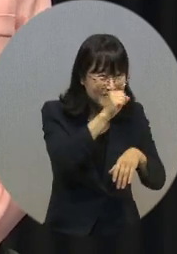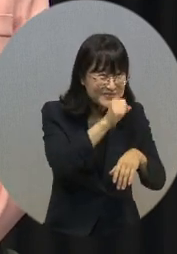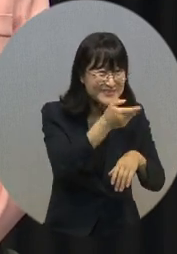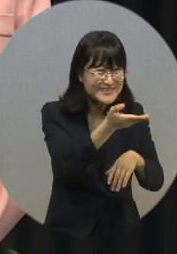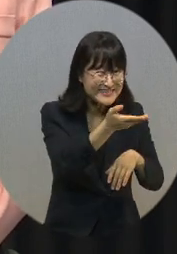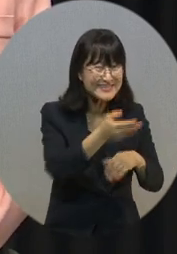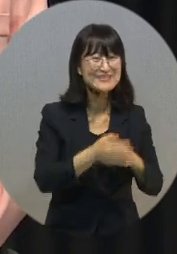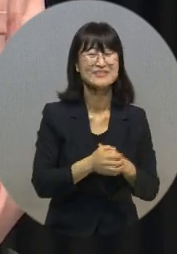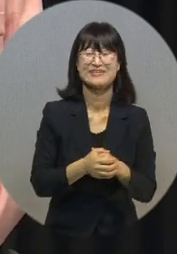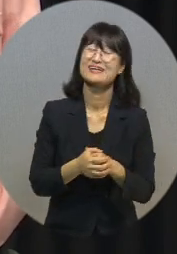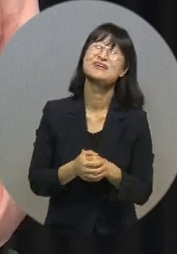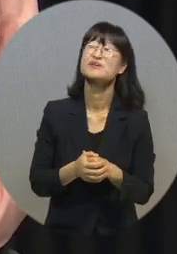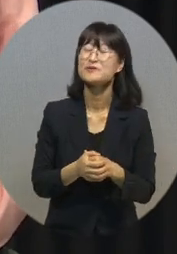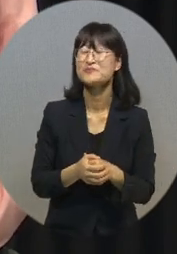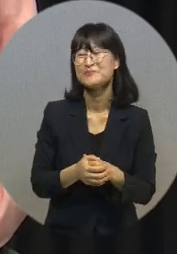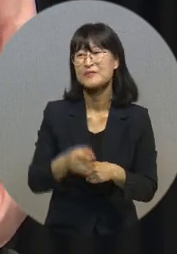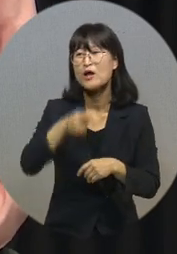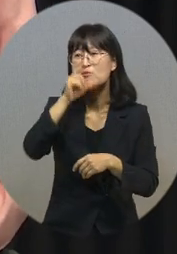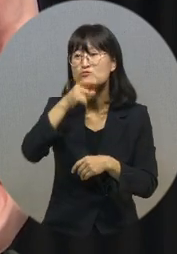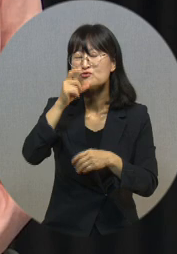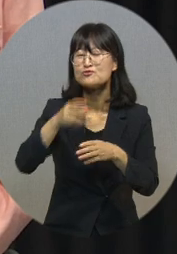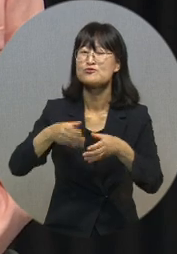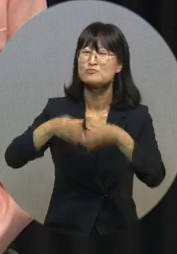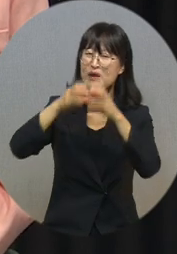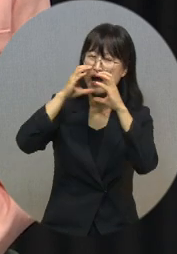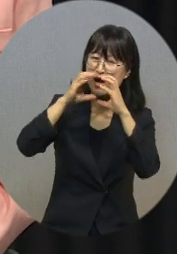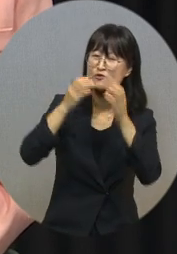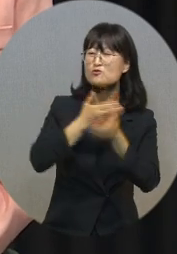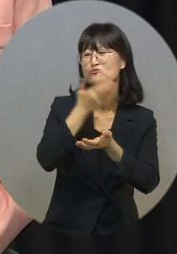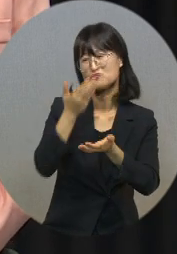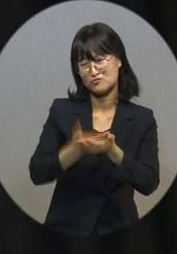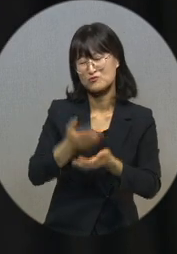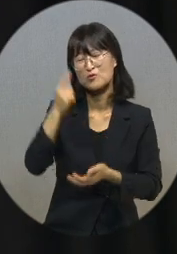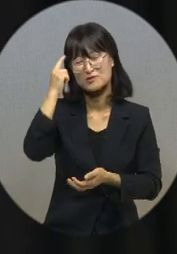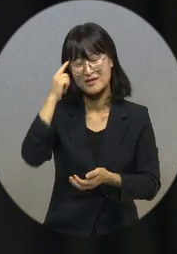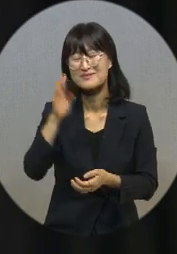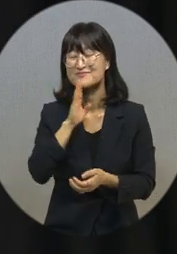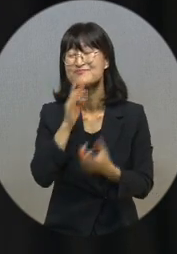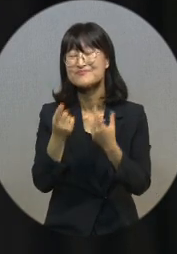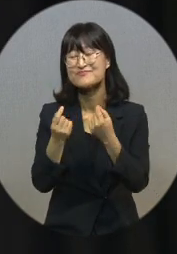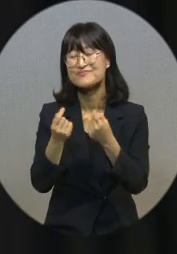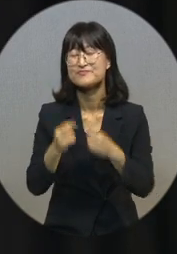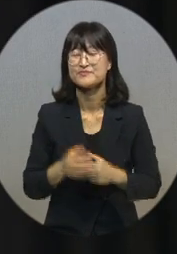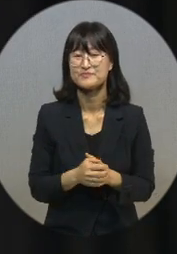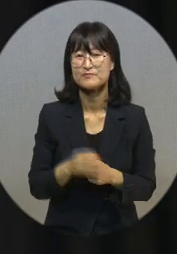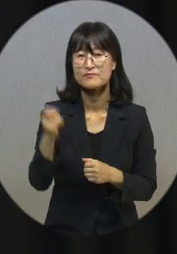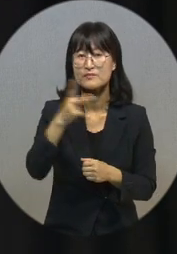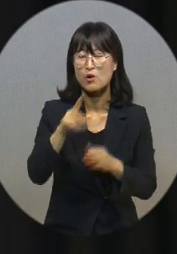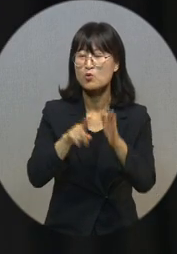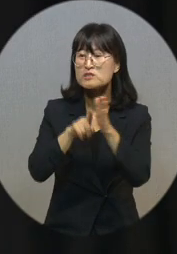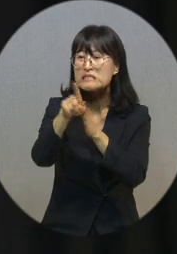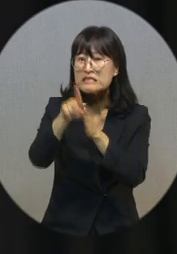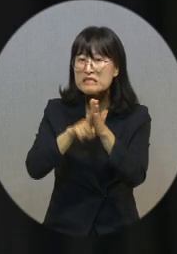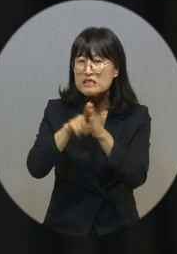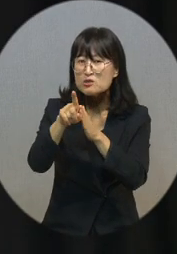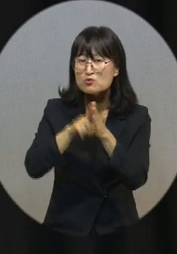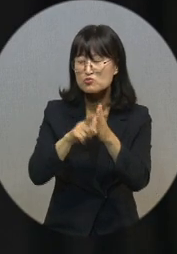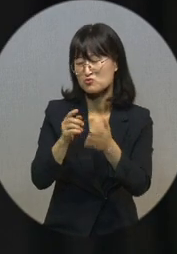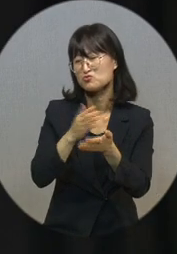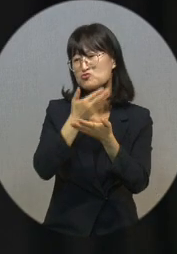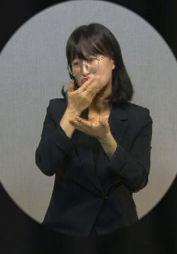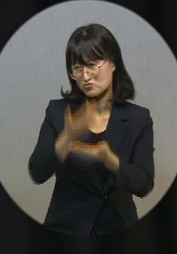부분은 아니겠지만 어쨌건 물을 마시는 게 정말 중요하다고 생각을 하고요. 그래서 사실 또 기후가 굉장히 중요한